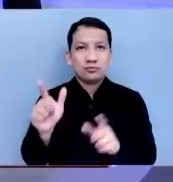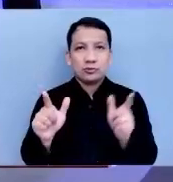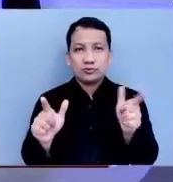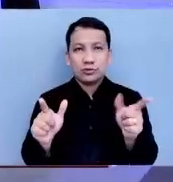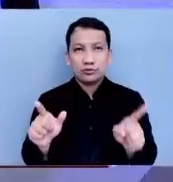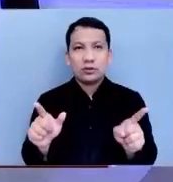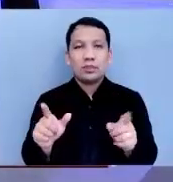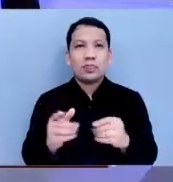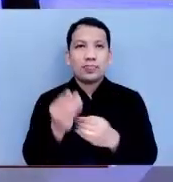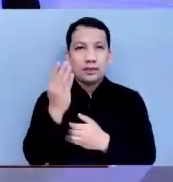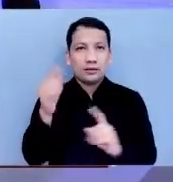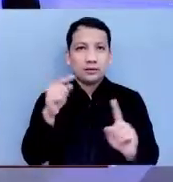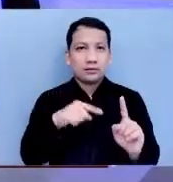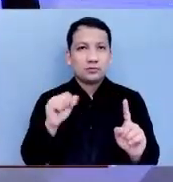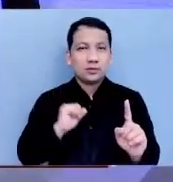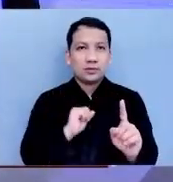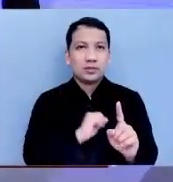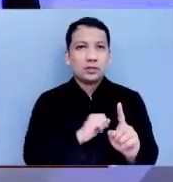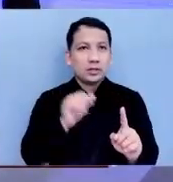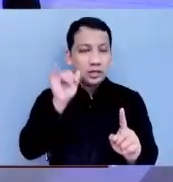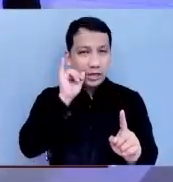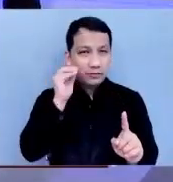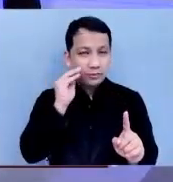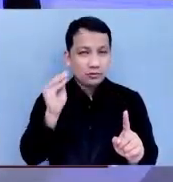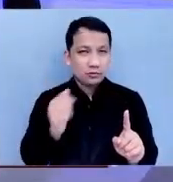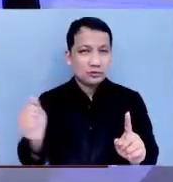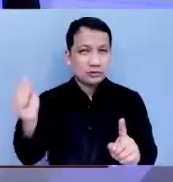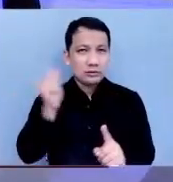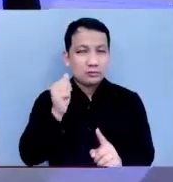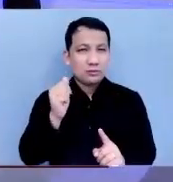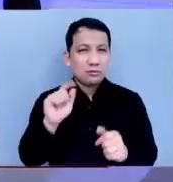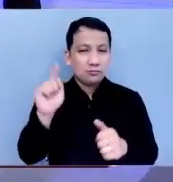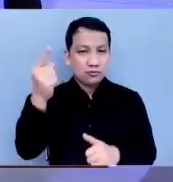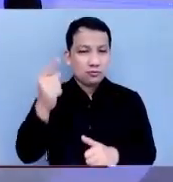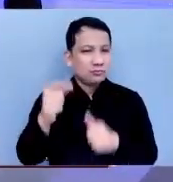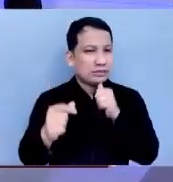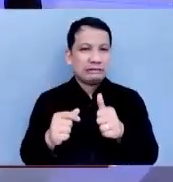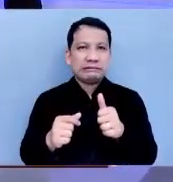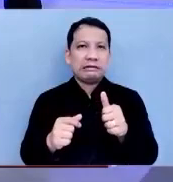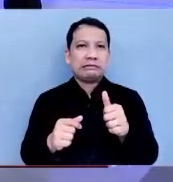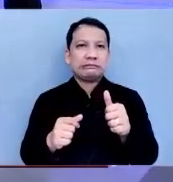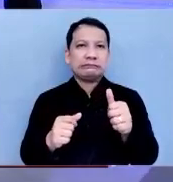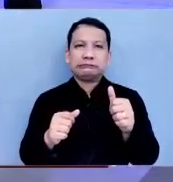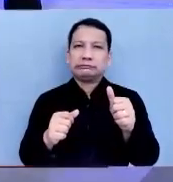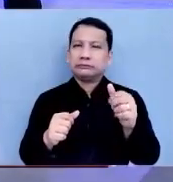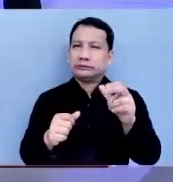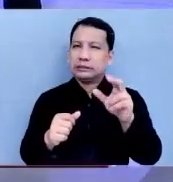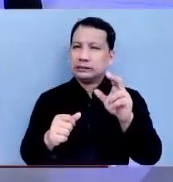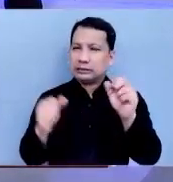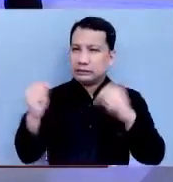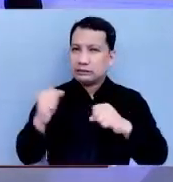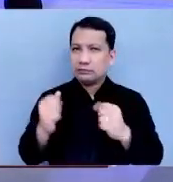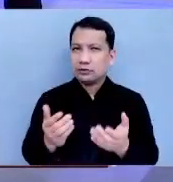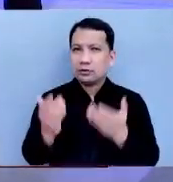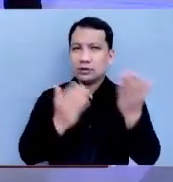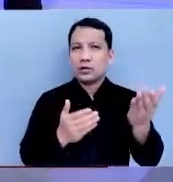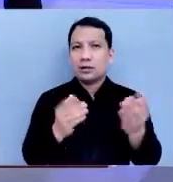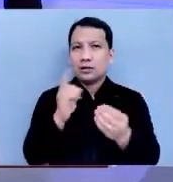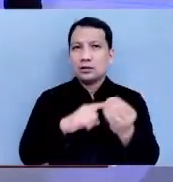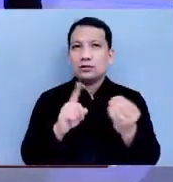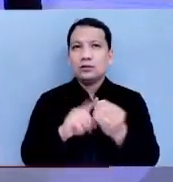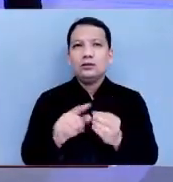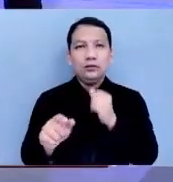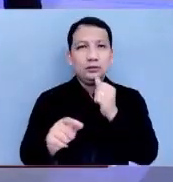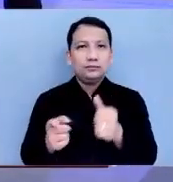2021. Si Senate Foreign Relations Committee Chairperson Aimee Marcos ang unang pumalag. Katunayan, sa press release na nilabas ng kanyang tanggapan,